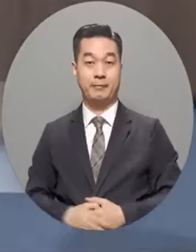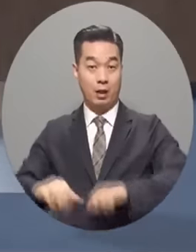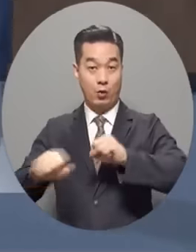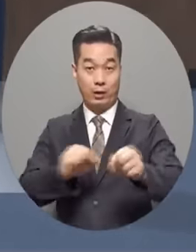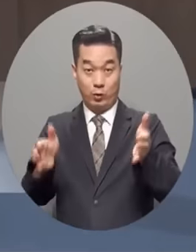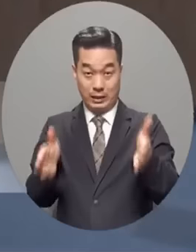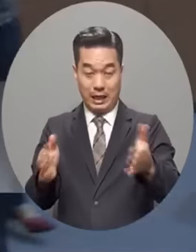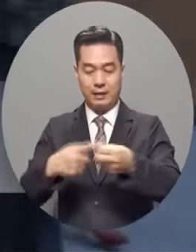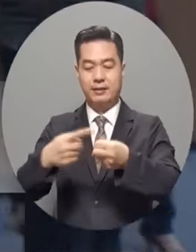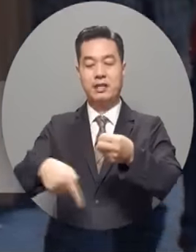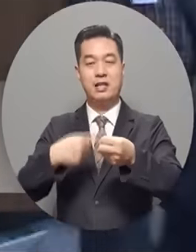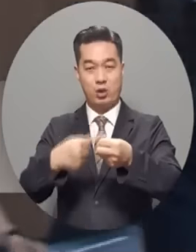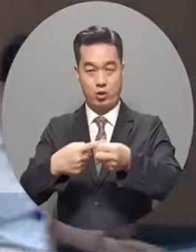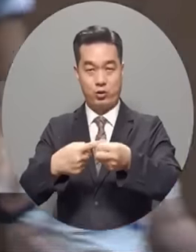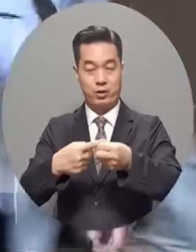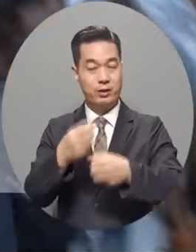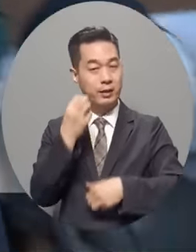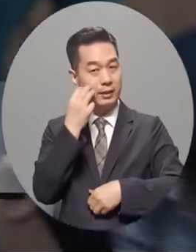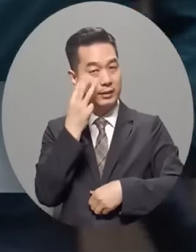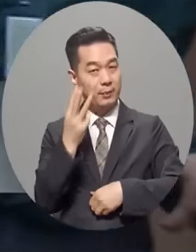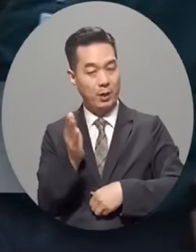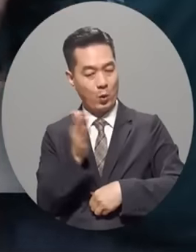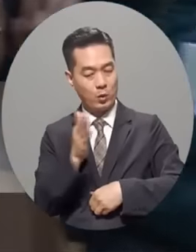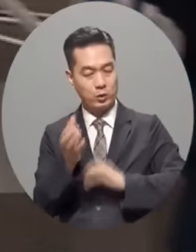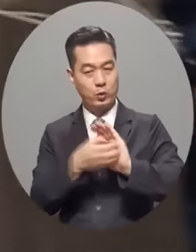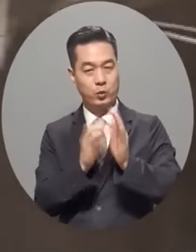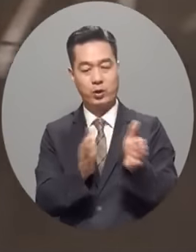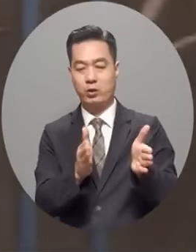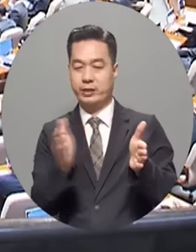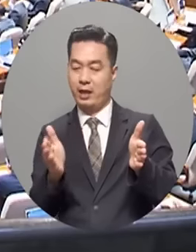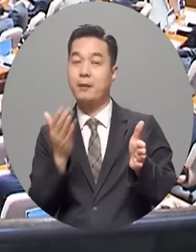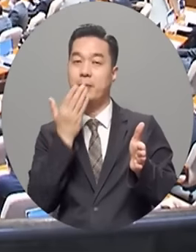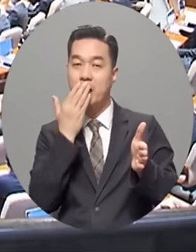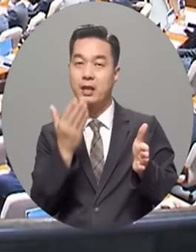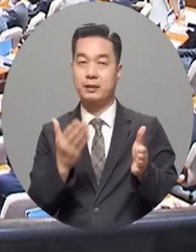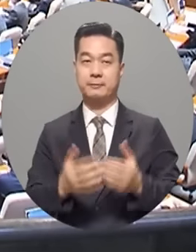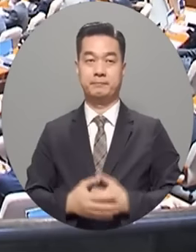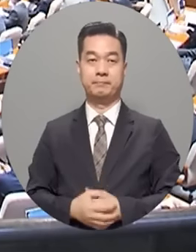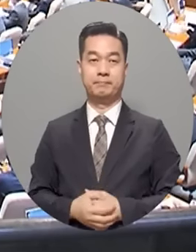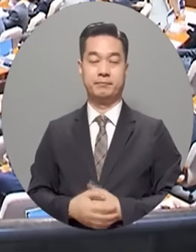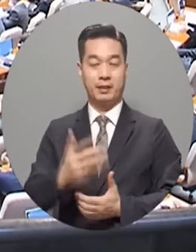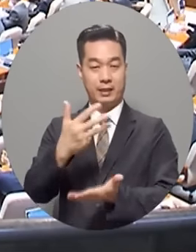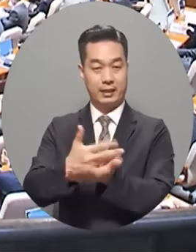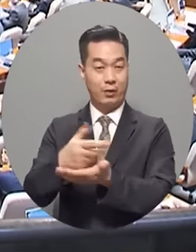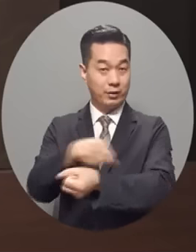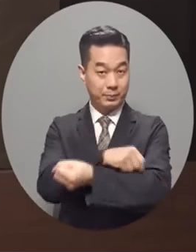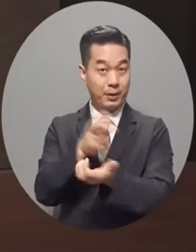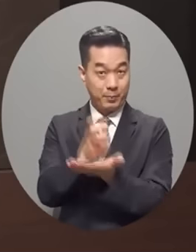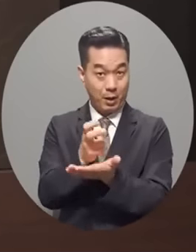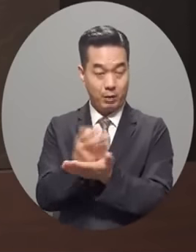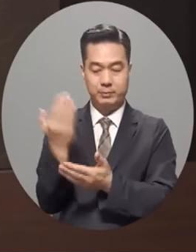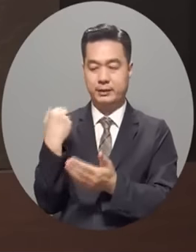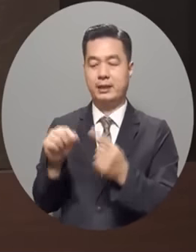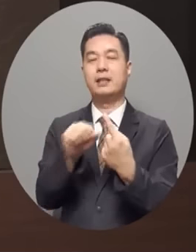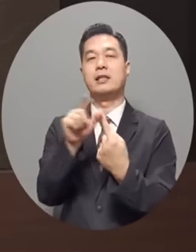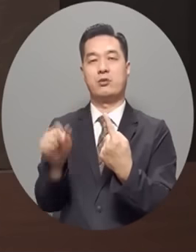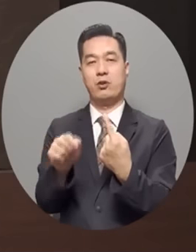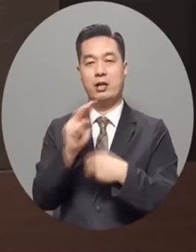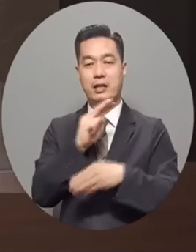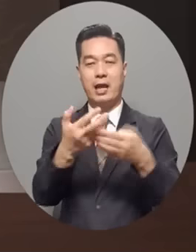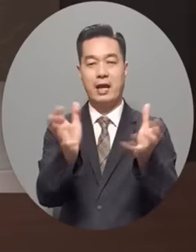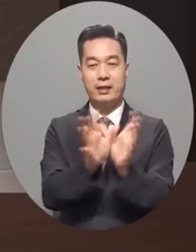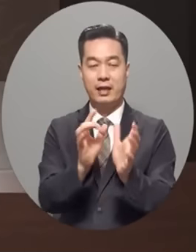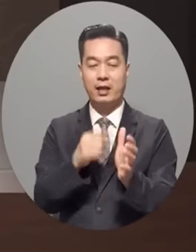활동기간은 1년 이내로 하되 3개월 이내에서 연장이 가능합니다. 이태원 특별법은 지난 1월 야당 단독으로